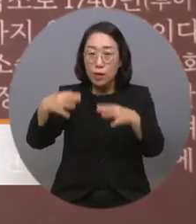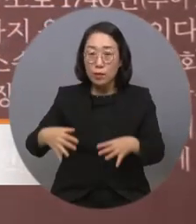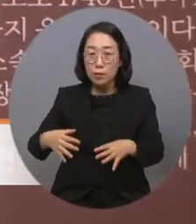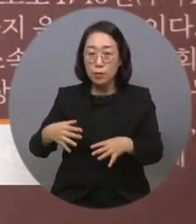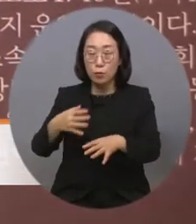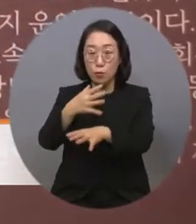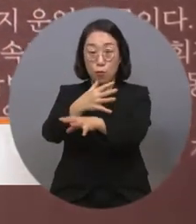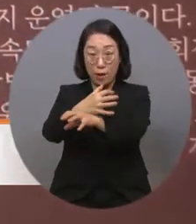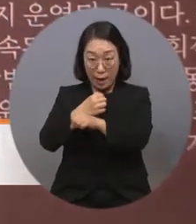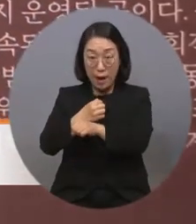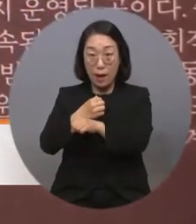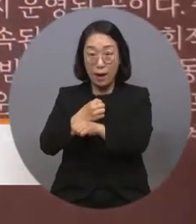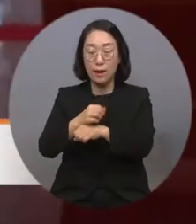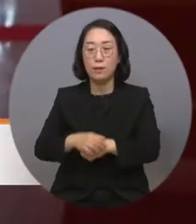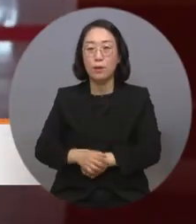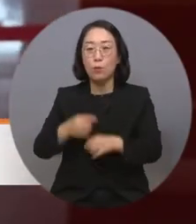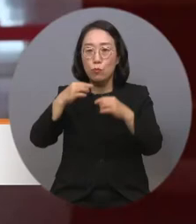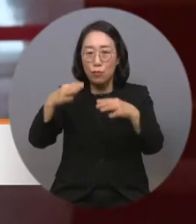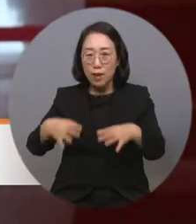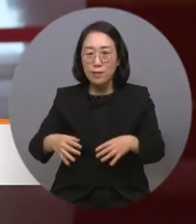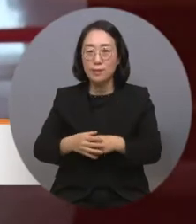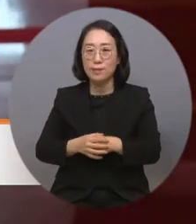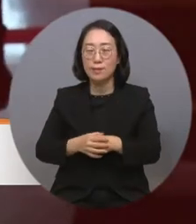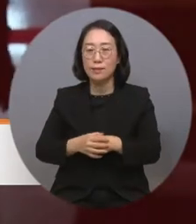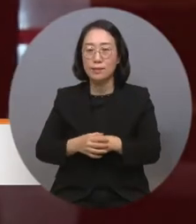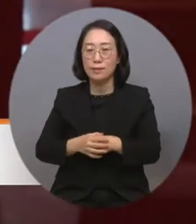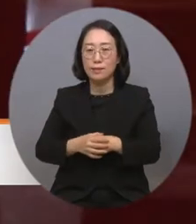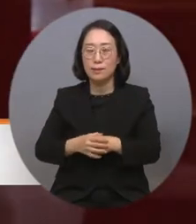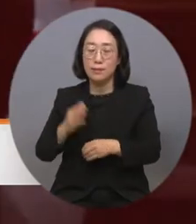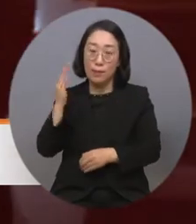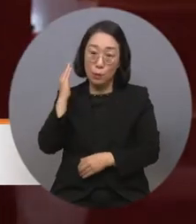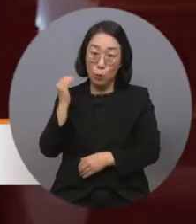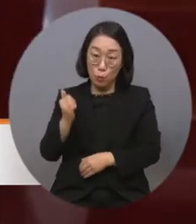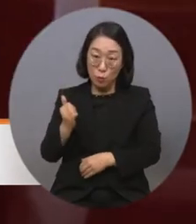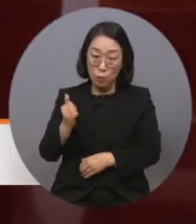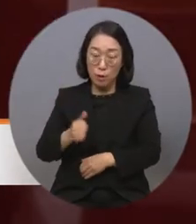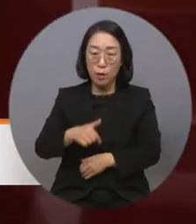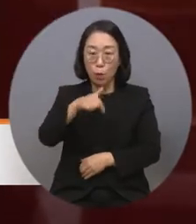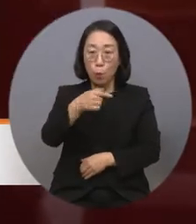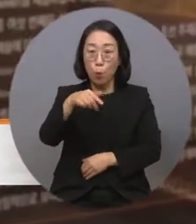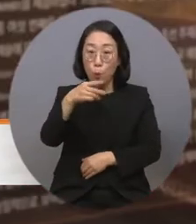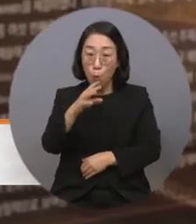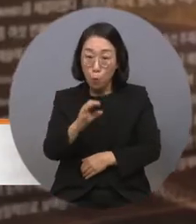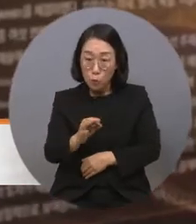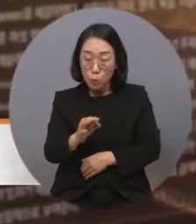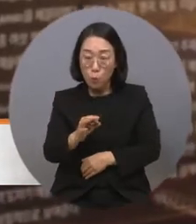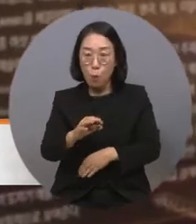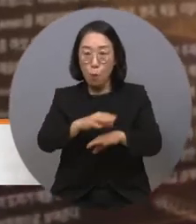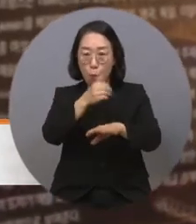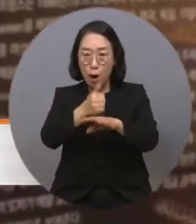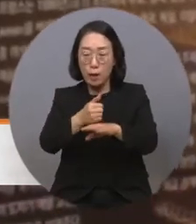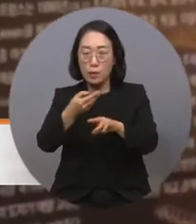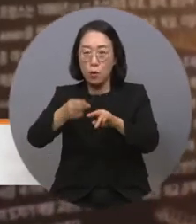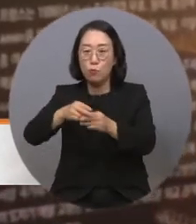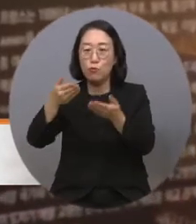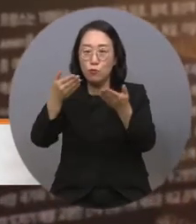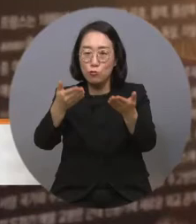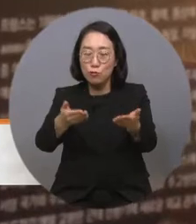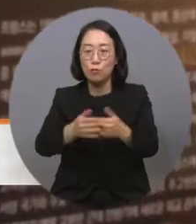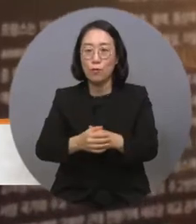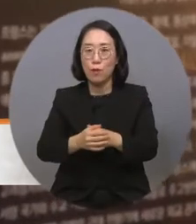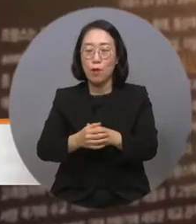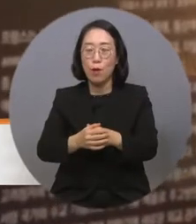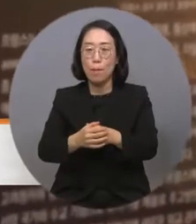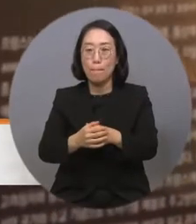수교를 기념해 프랑스 사디 카르노 대통령이 고종에게 선물한 백자 채색 살라미나